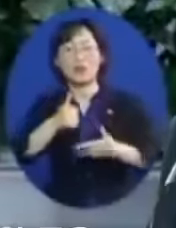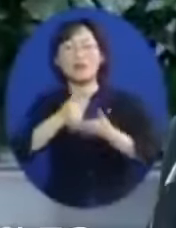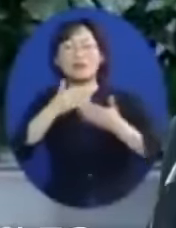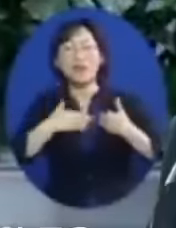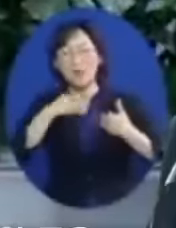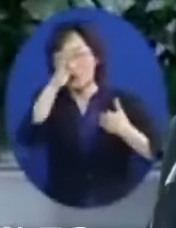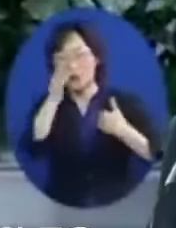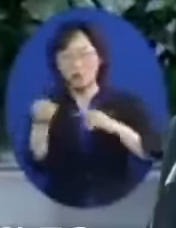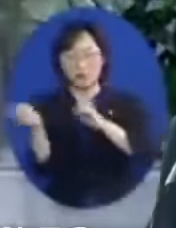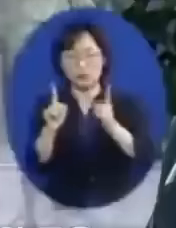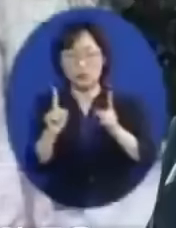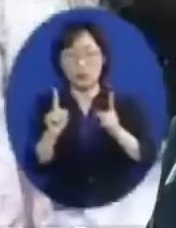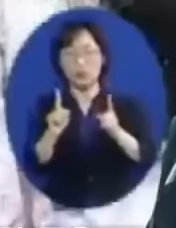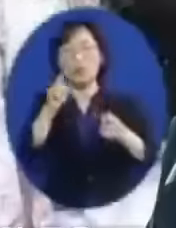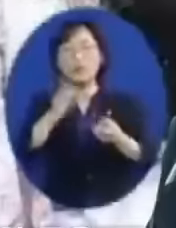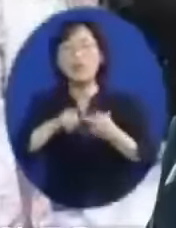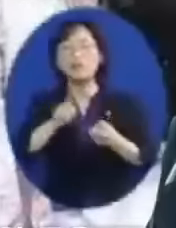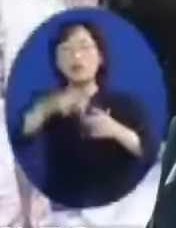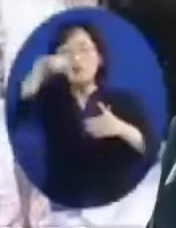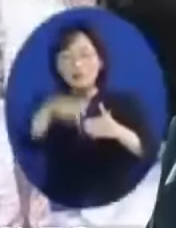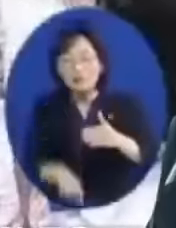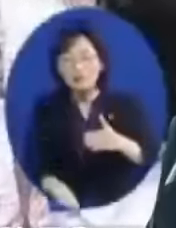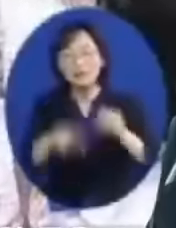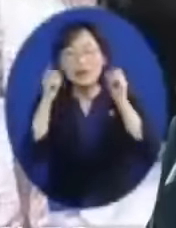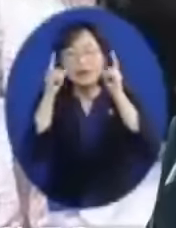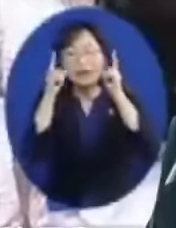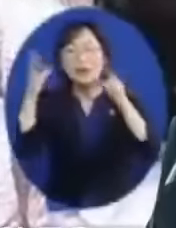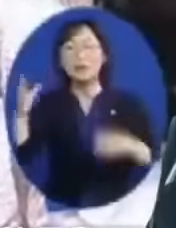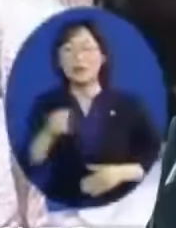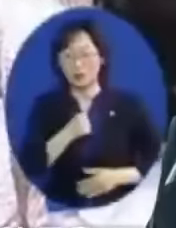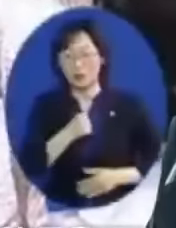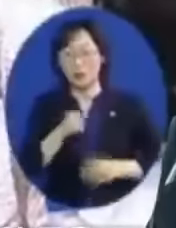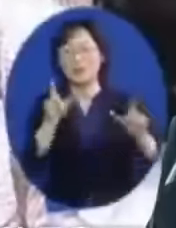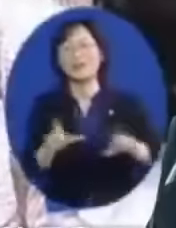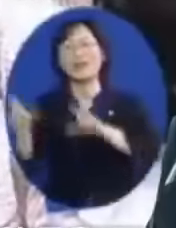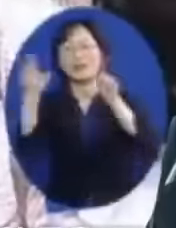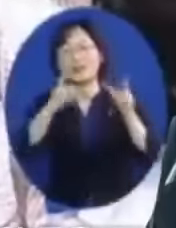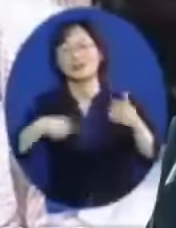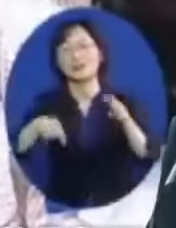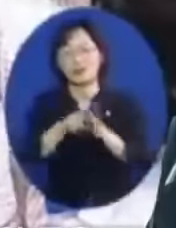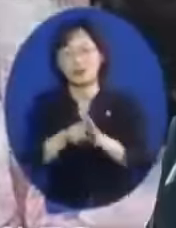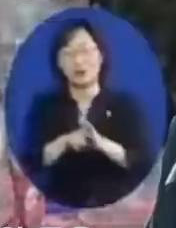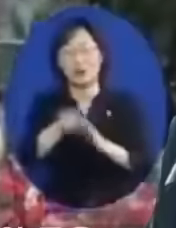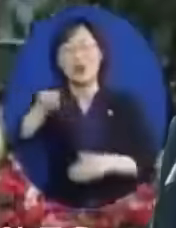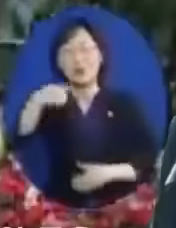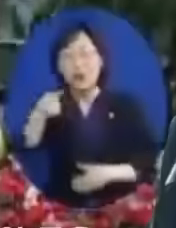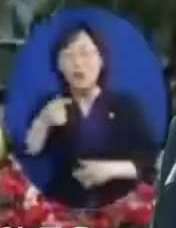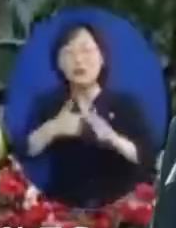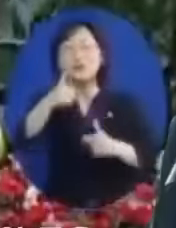청산하고 치료했다는 것을 깊은 깨달음을 갖고 살기 위한 것입니다. 그 다음